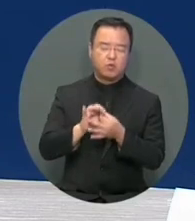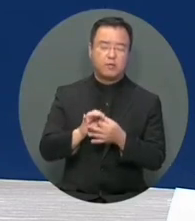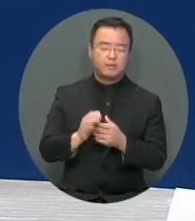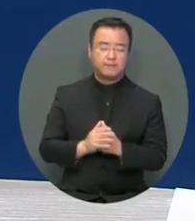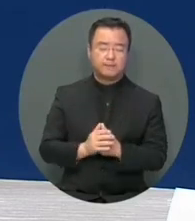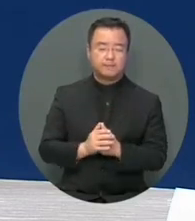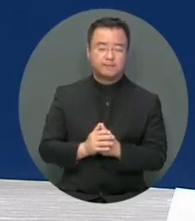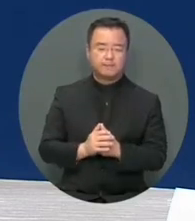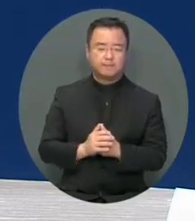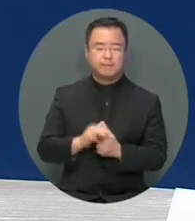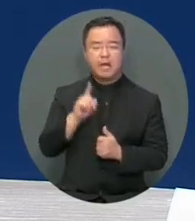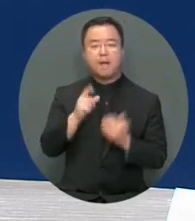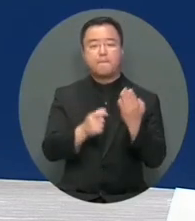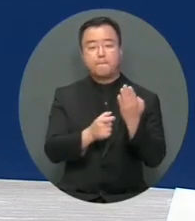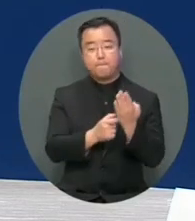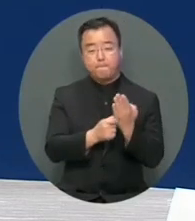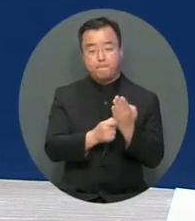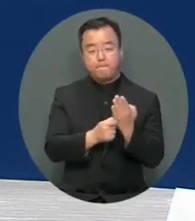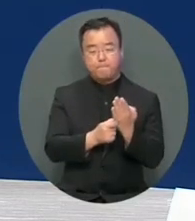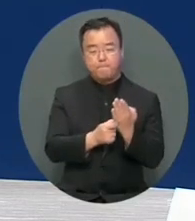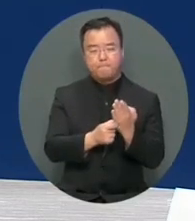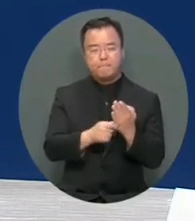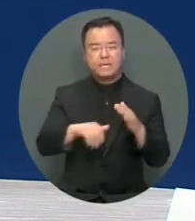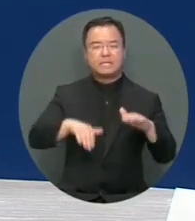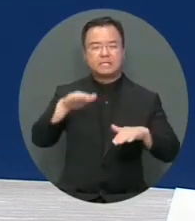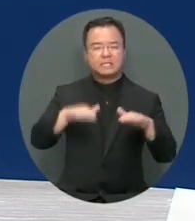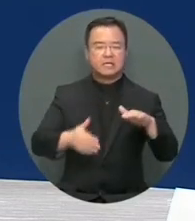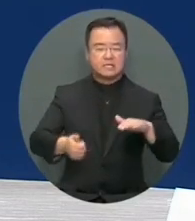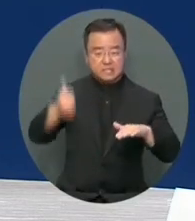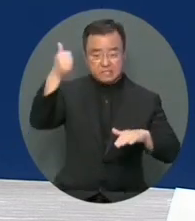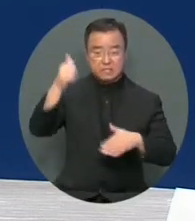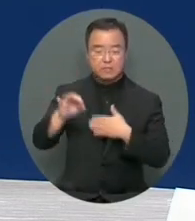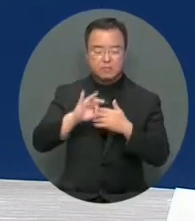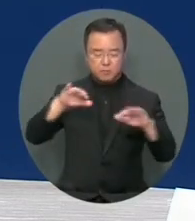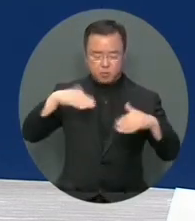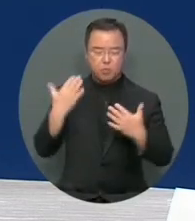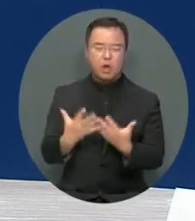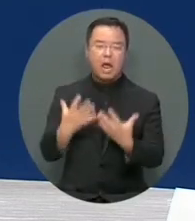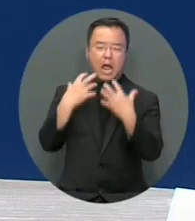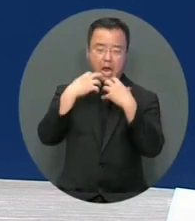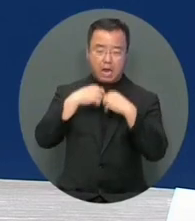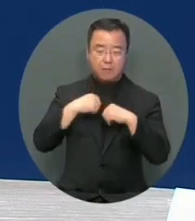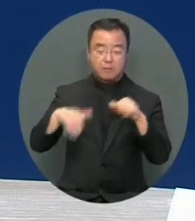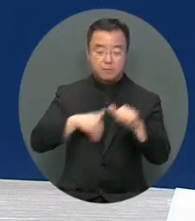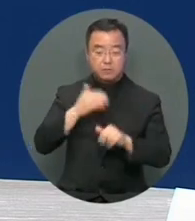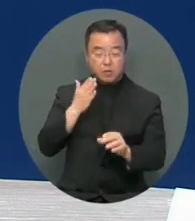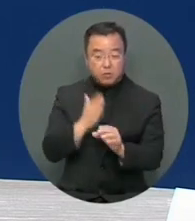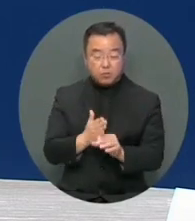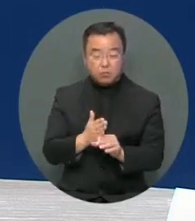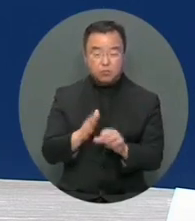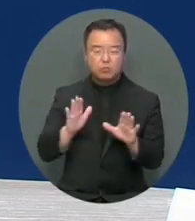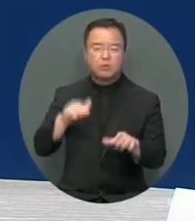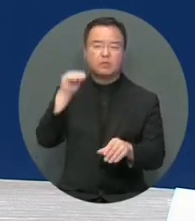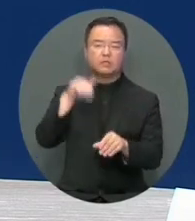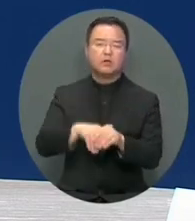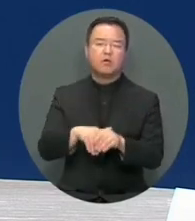한 표라도 이기면 모든 것을 다 차지하는 승자 독식의 선거제도에서는 이 선거